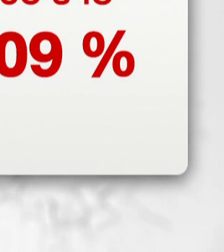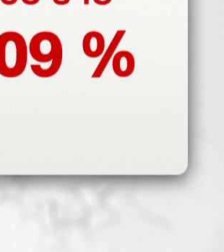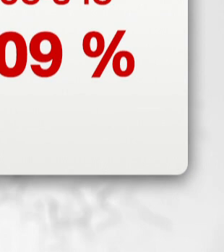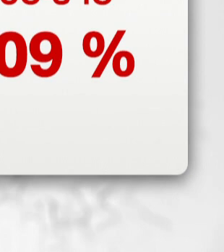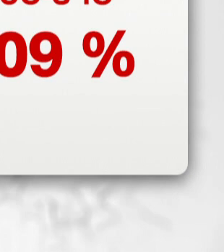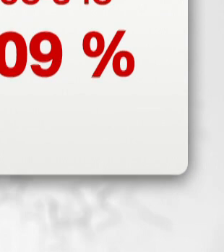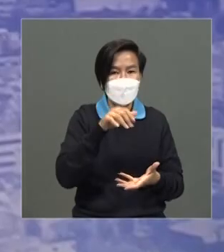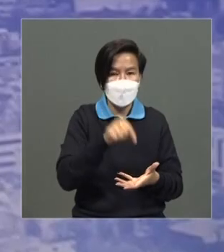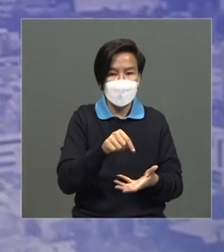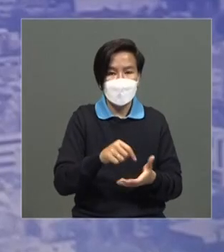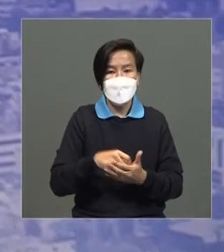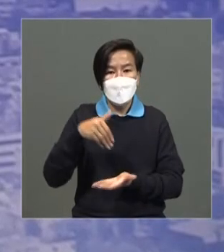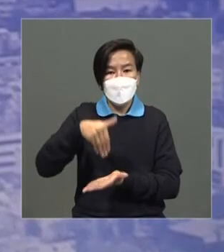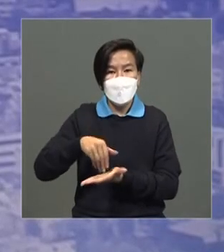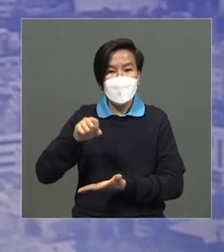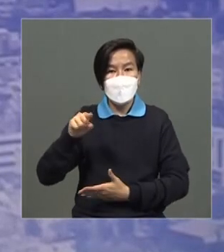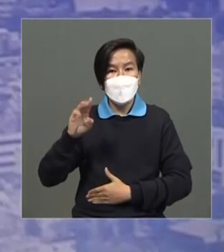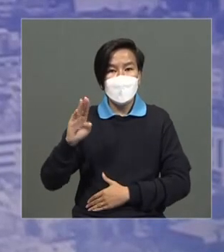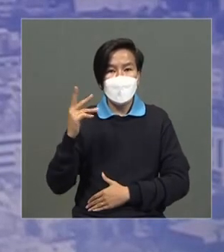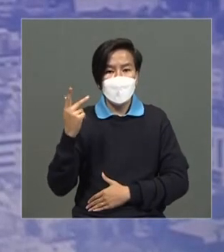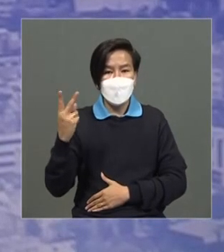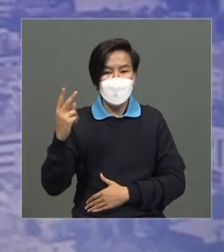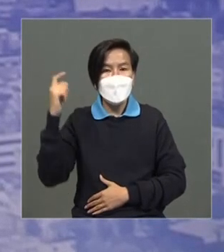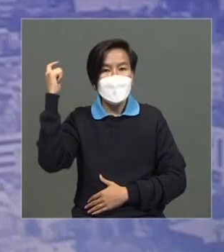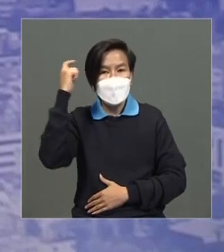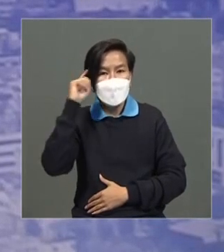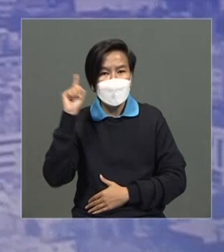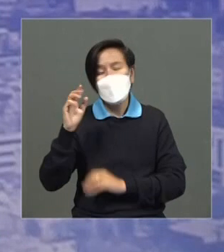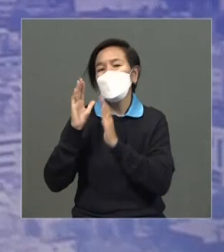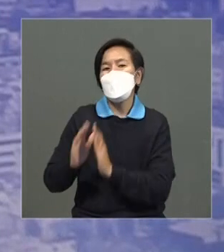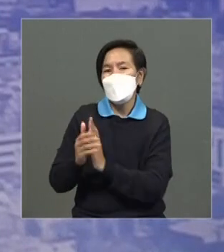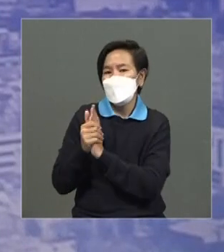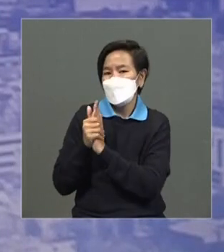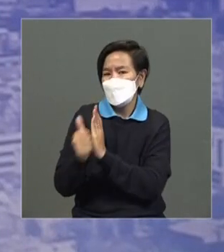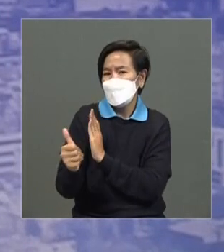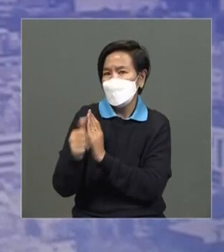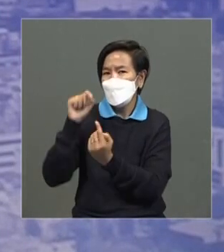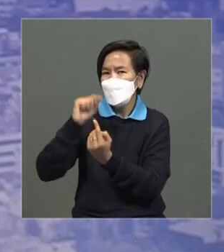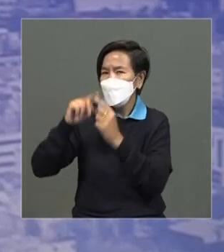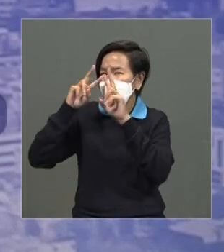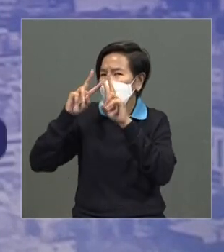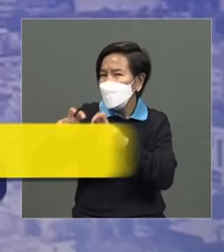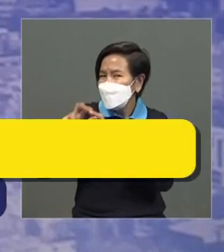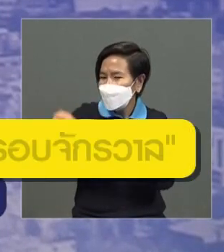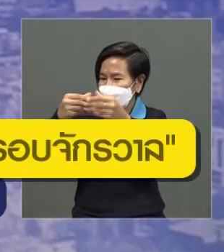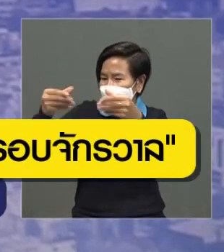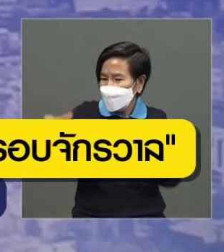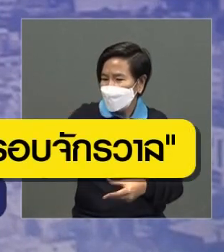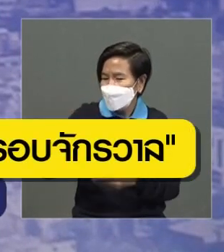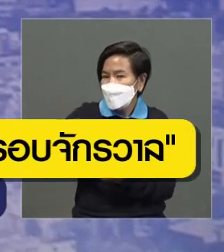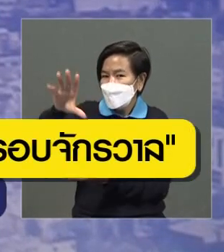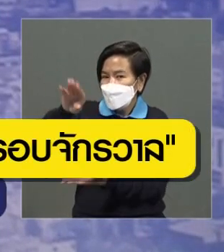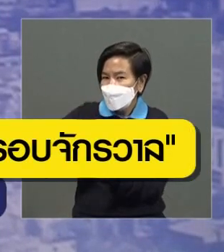คุณหมออภิสมัยศรีรังสรรค์ได้มีการแถลงข้อมูลซึ่งเดี๋ยวต่อไปนี้ผู้ชมคงจะได้ยินกันอยู่บ่อยๆนะฮะ